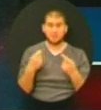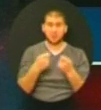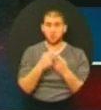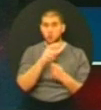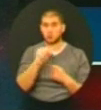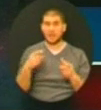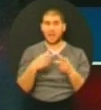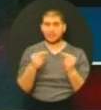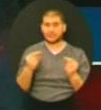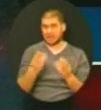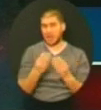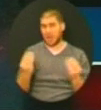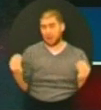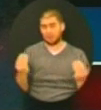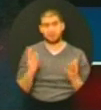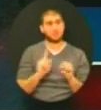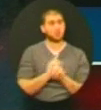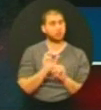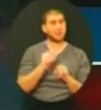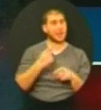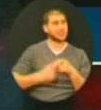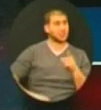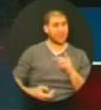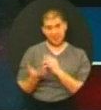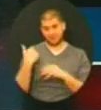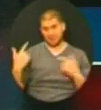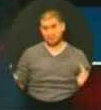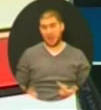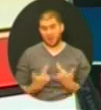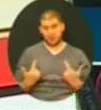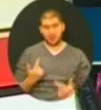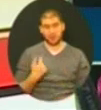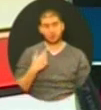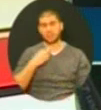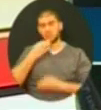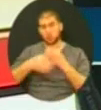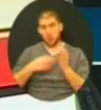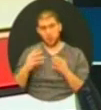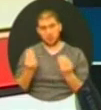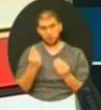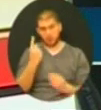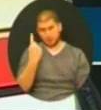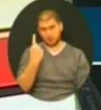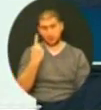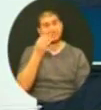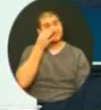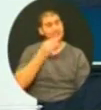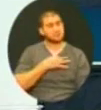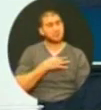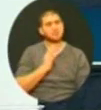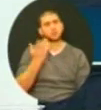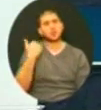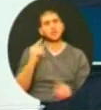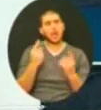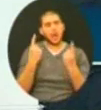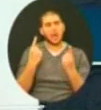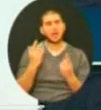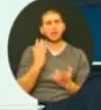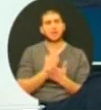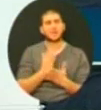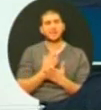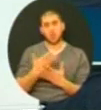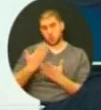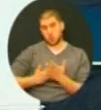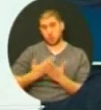עזה, זה הרבה, בתקופה של חצי שנה לפני הלחימה. אז אני שואל אותך אחרת. רגע, אני רוצה להגיד לך עוד דבר אחד. דבר אחד, תשימי לב מה שהיה פה. לוקחים